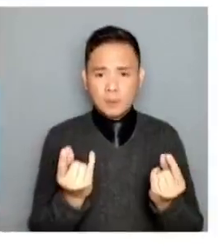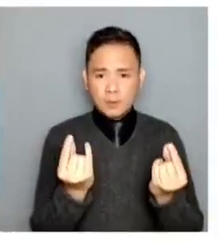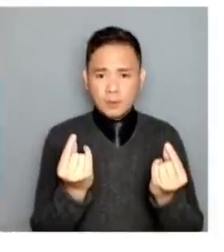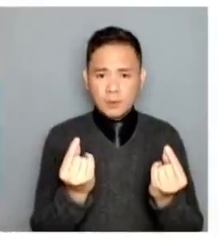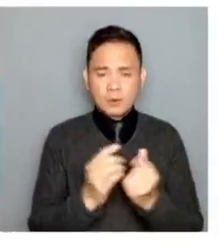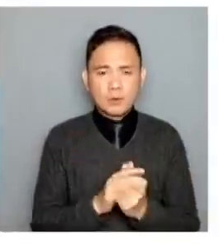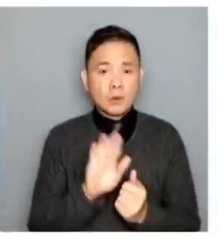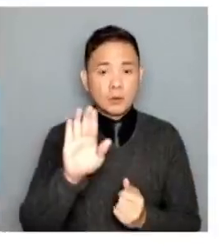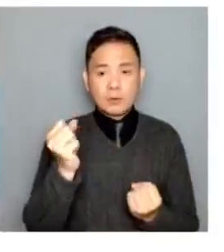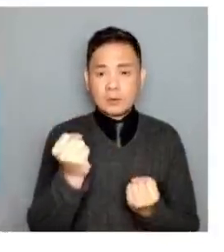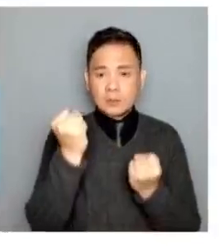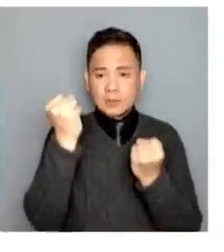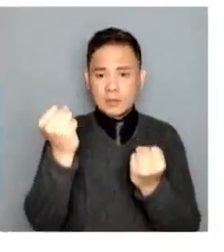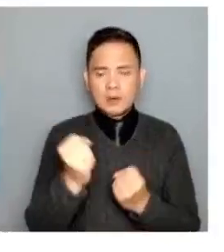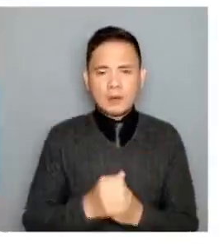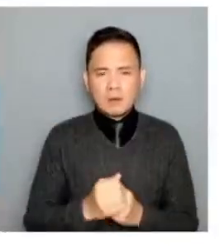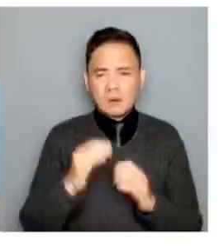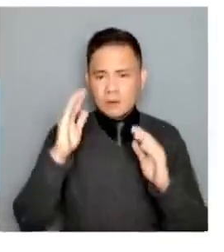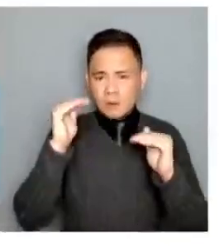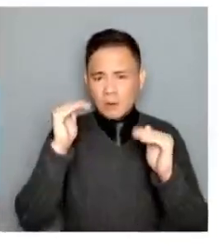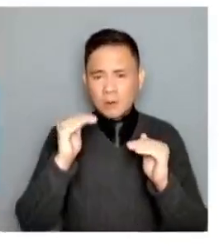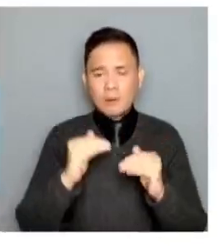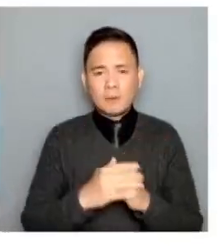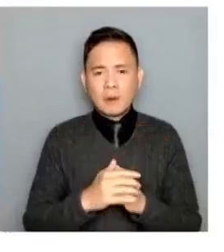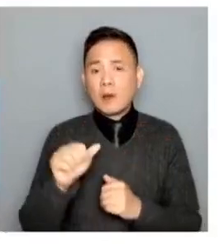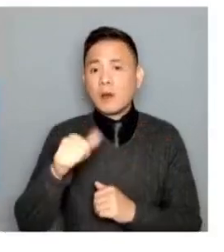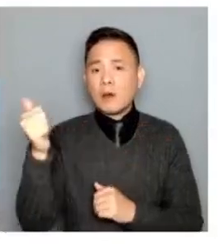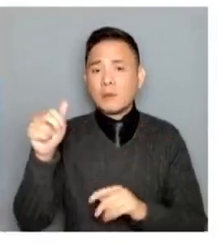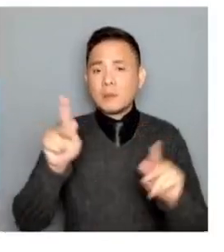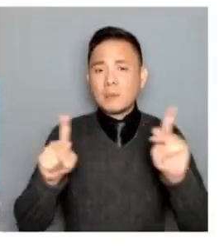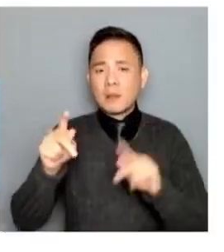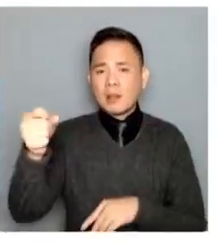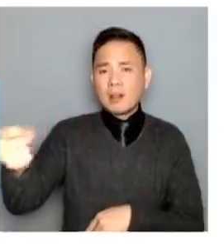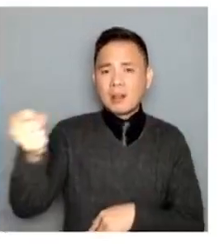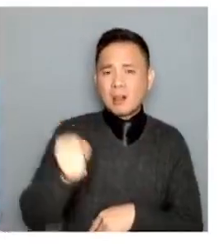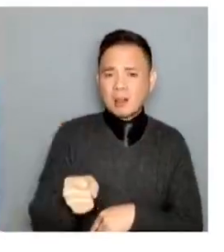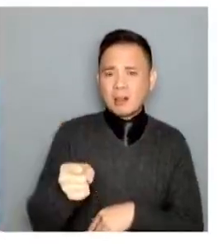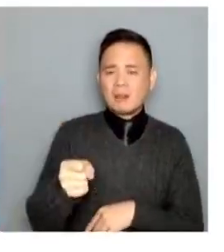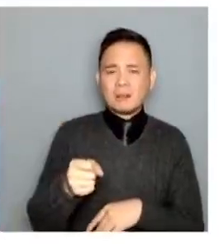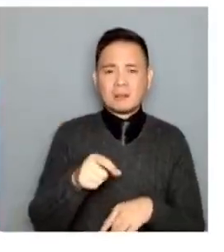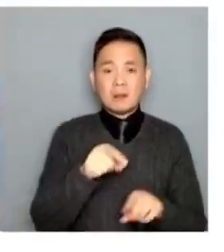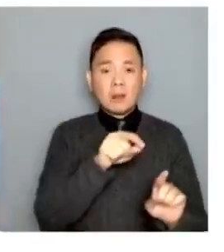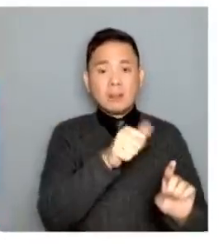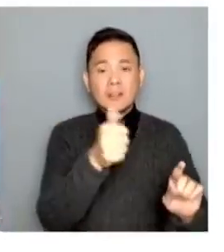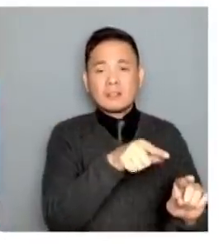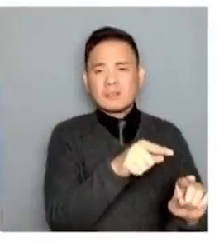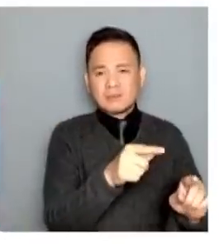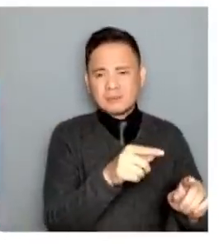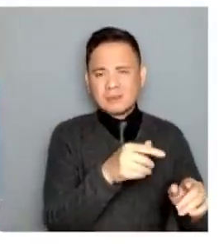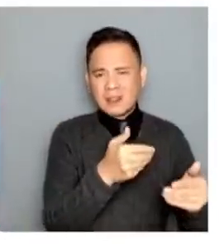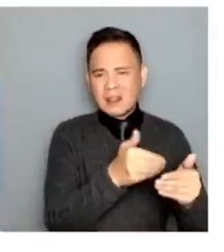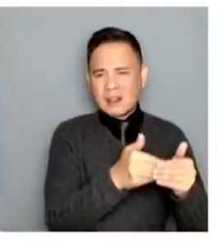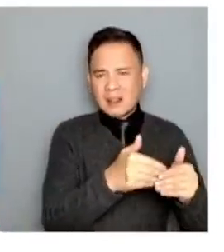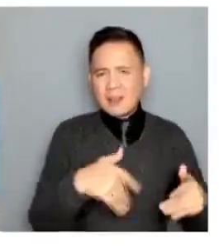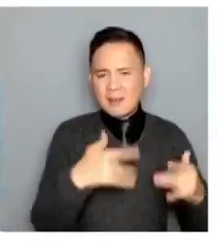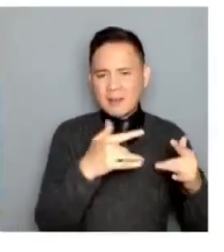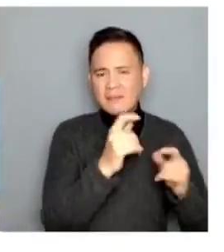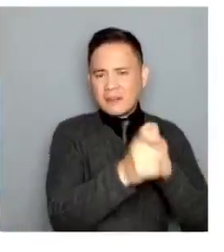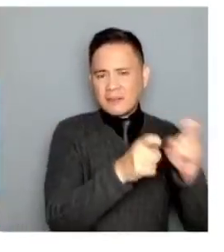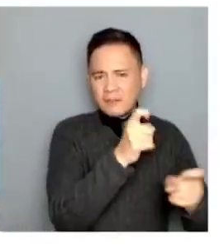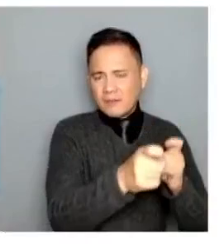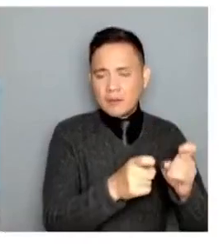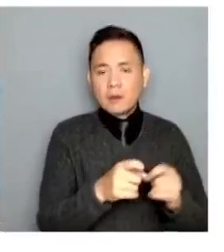po yung suggestion niya na sana at ng ibang tao na bigyan na lang ng pera, mag-isip ng bagong alternative na